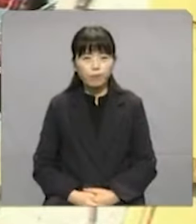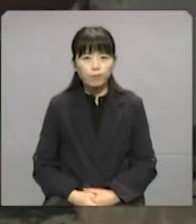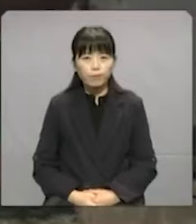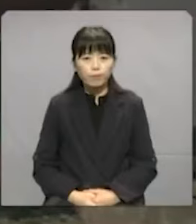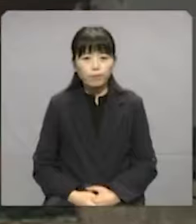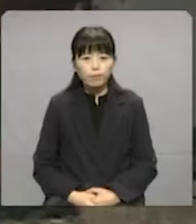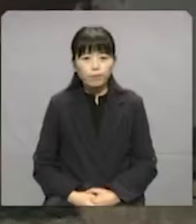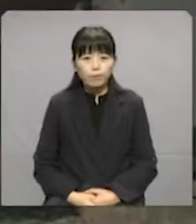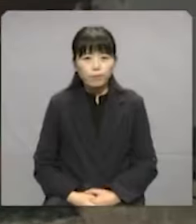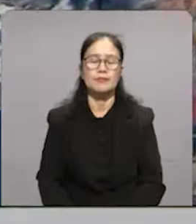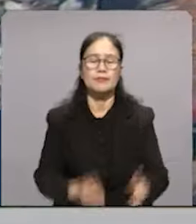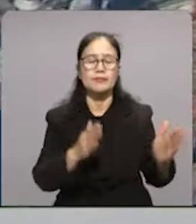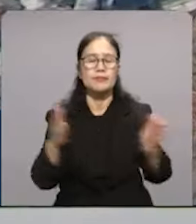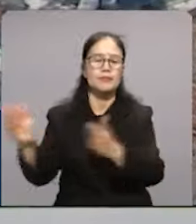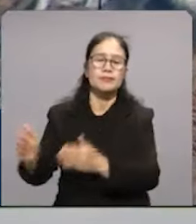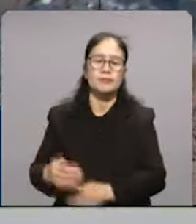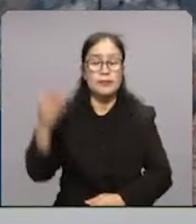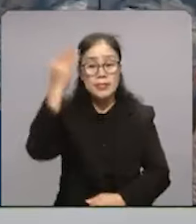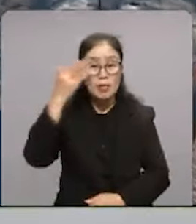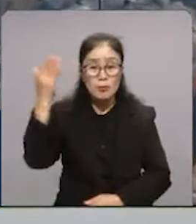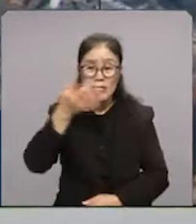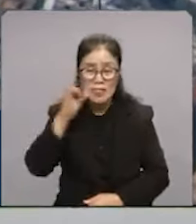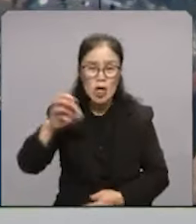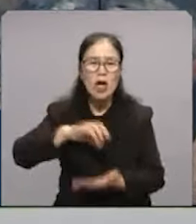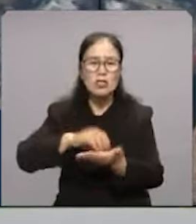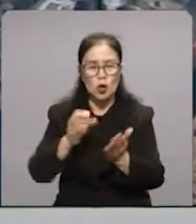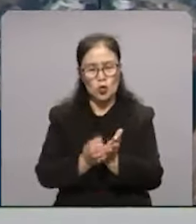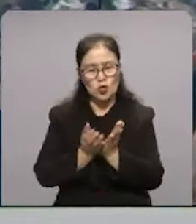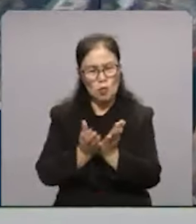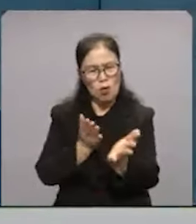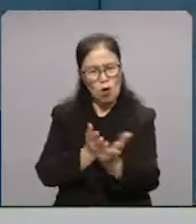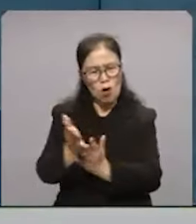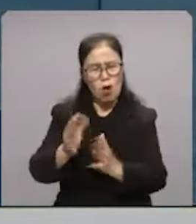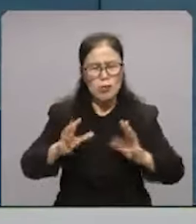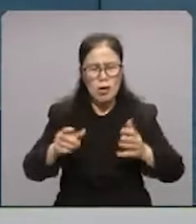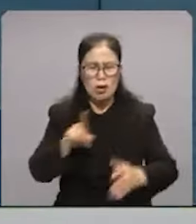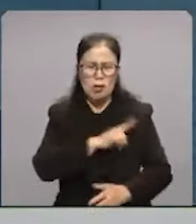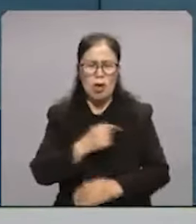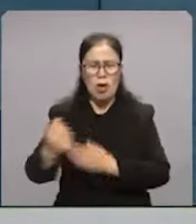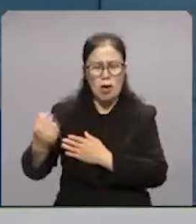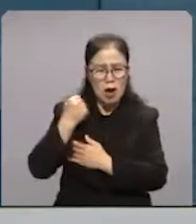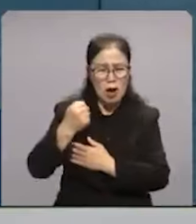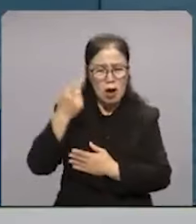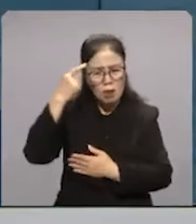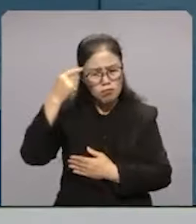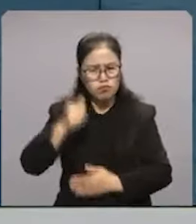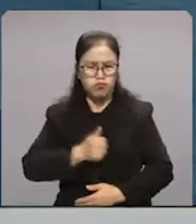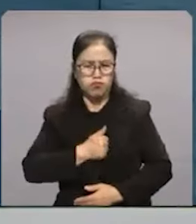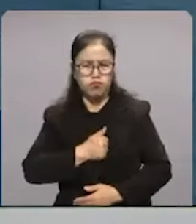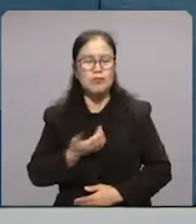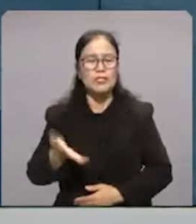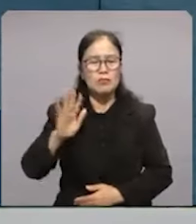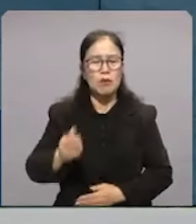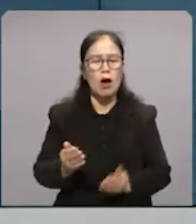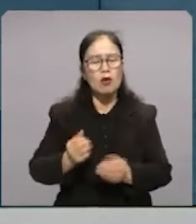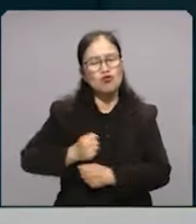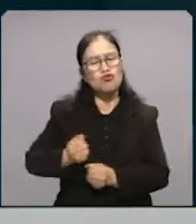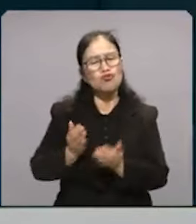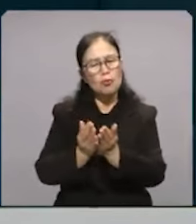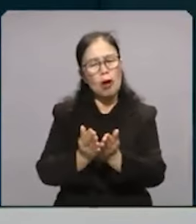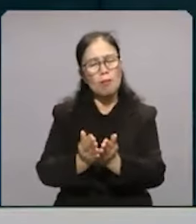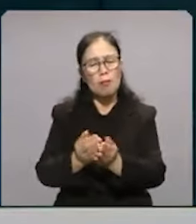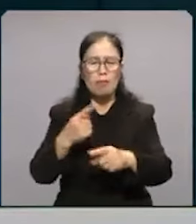뉴스 유승열입니다. 트럼프도 인정할 정도로 선박 분야 세계 최강임을 자부해온 우리나라지만 군함의 경우